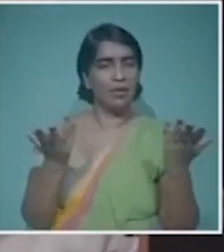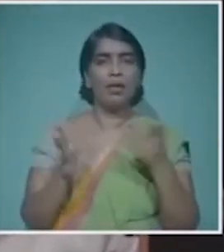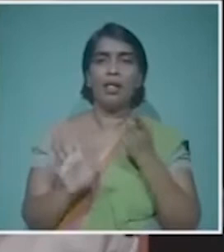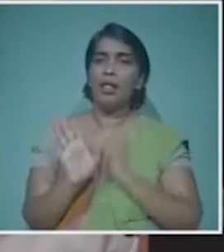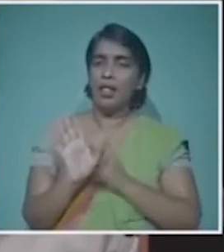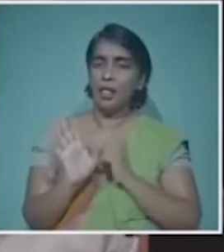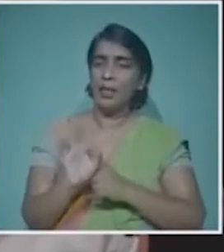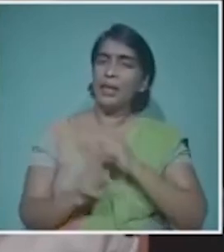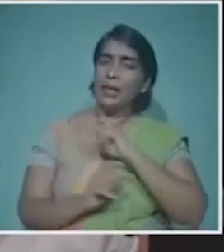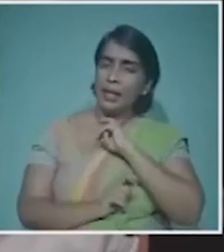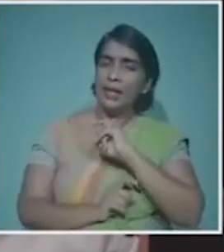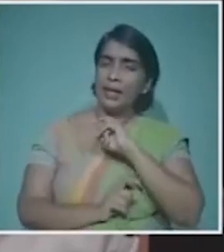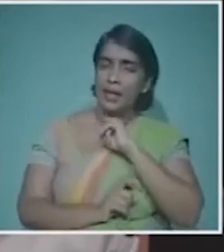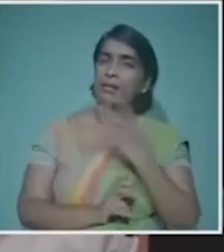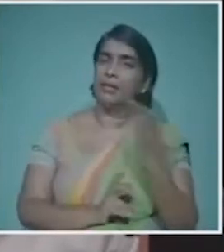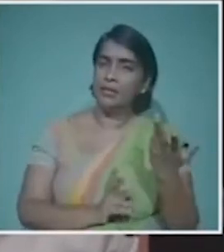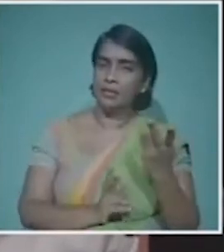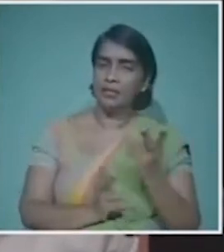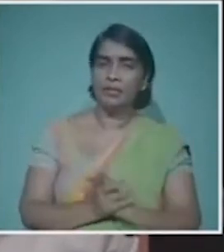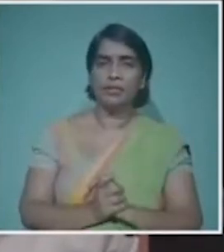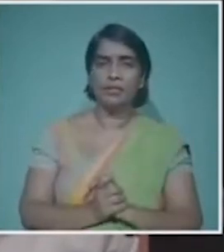හැමදාම කෑ ගැහුවා කියලා